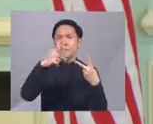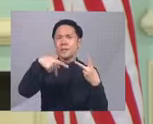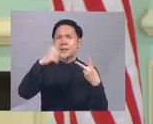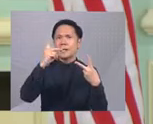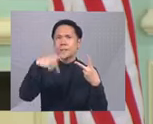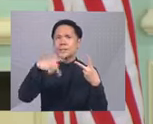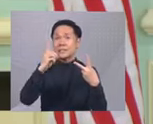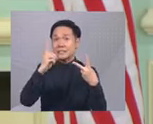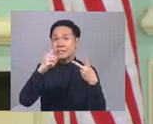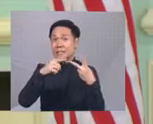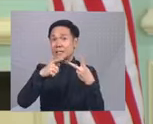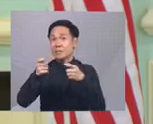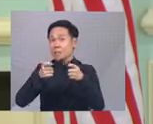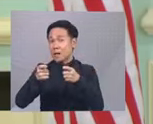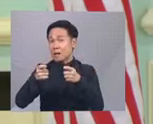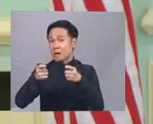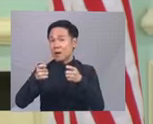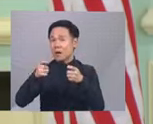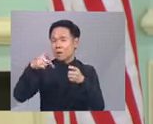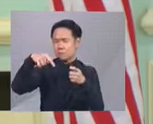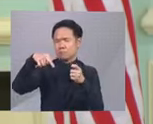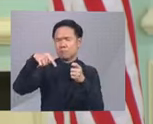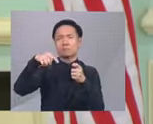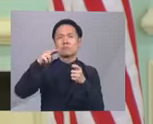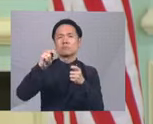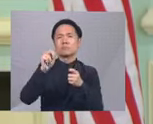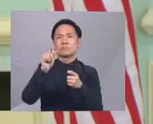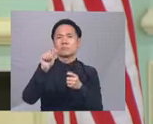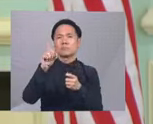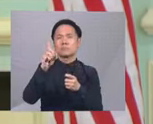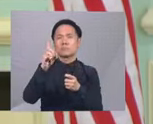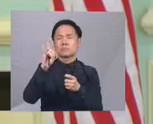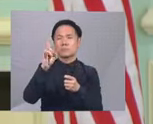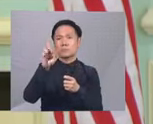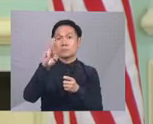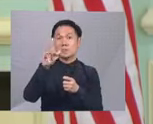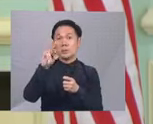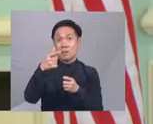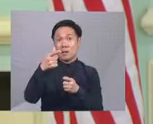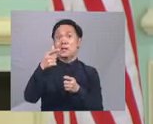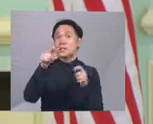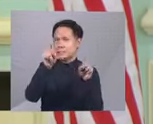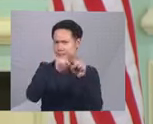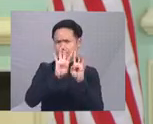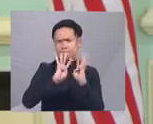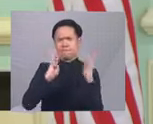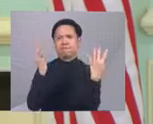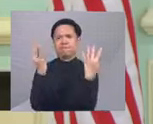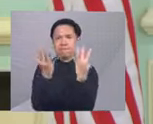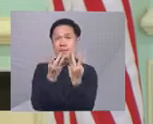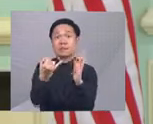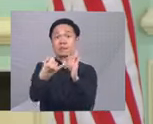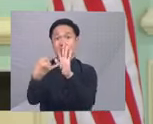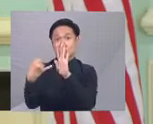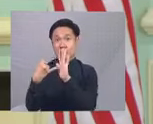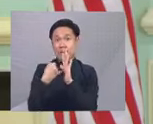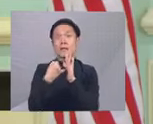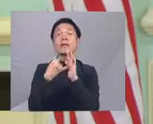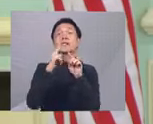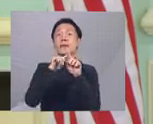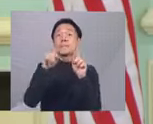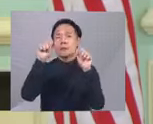kita memagar juga kawasan tersebut, memagar juga dengan kawat berduri, tetapi ada keluar